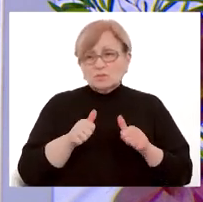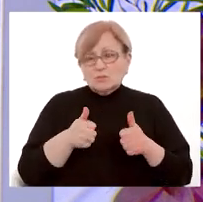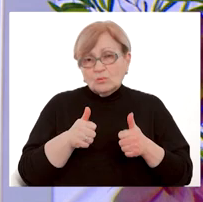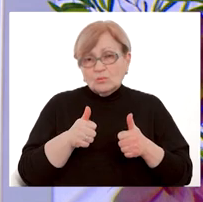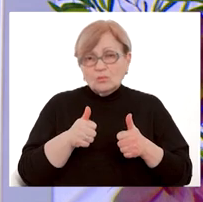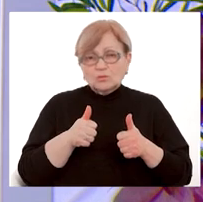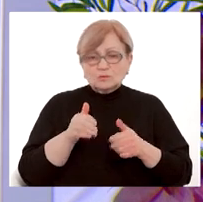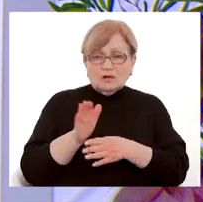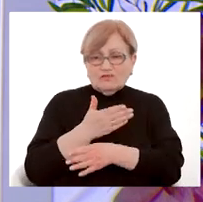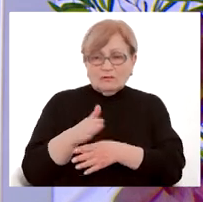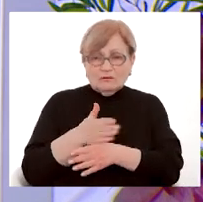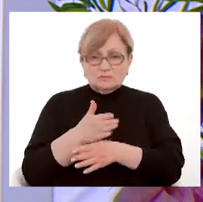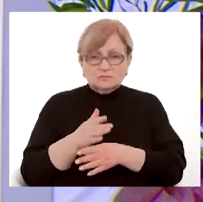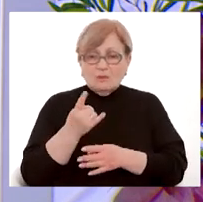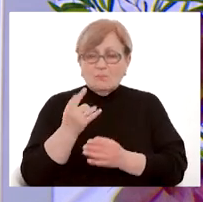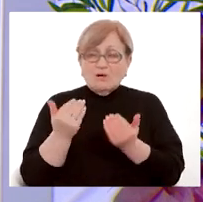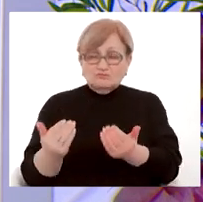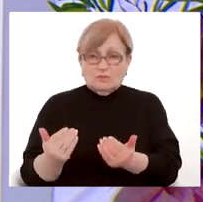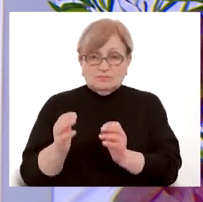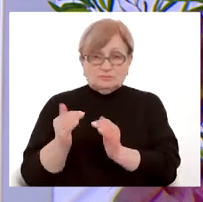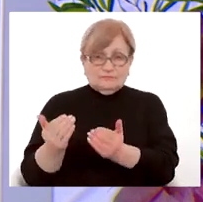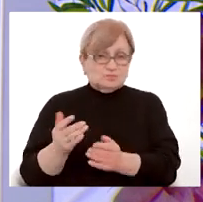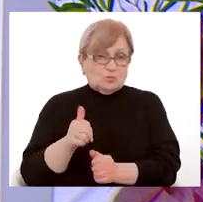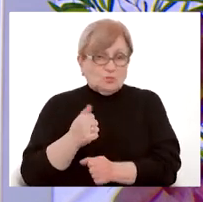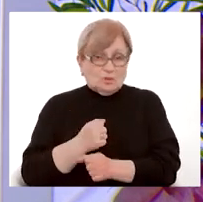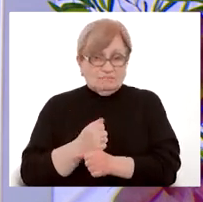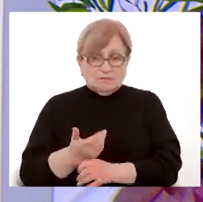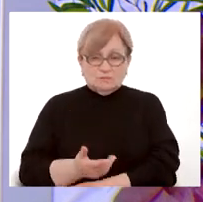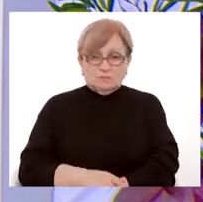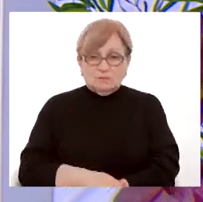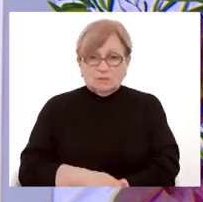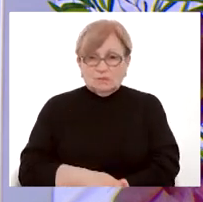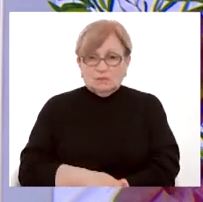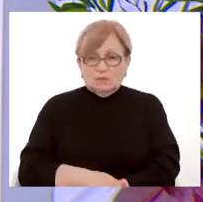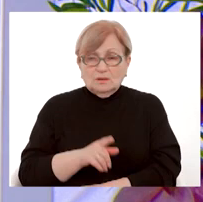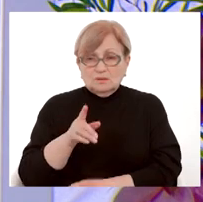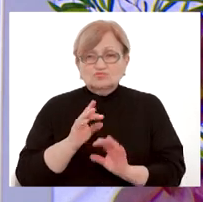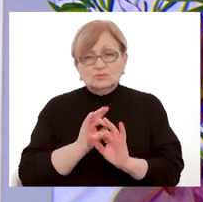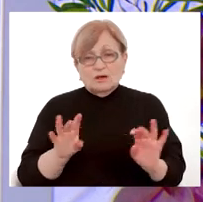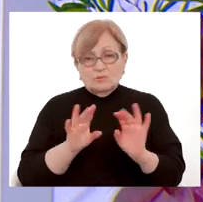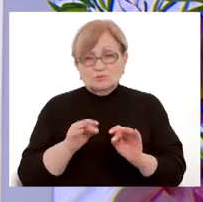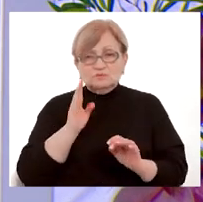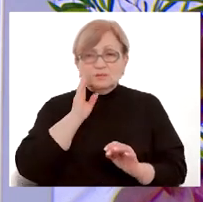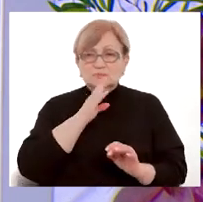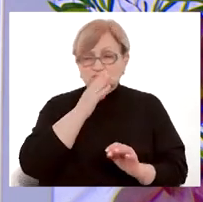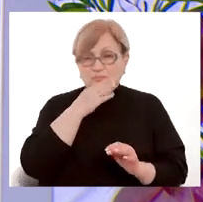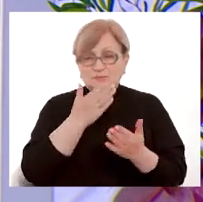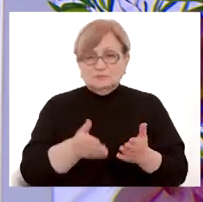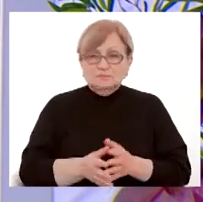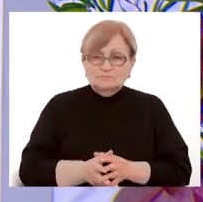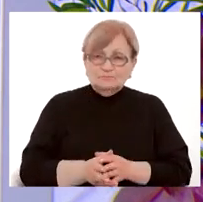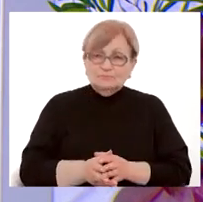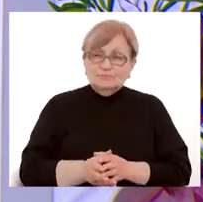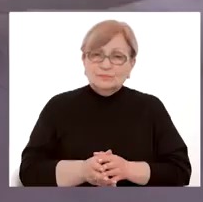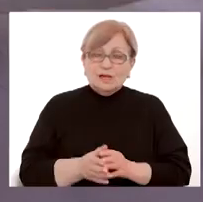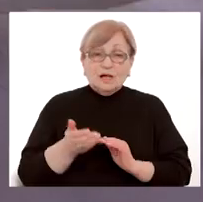გავაკეთოთ, როგორ უნდა წავახალისოთ ეს ამბავი ბავშვებში, ხო? თუ ჯანსაღები იკვებონ, ასე ვთქვათ. აი ესეც რომ აუხსნათ ჩვენს მაყურებელს. კი ბატონო, რა